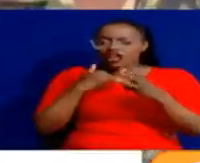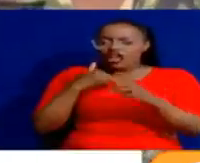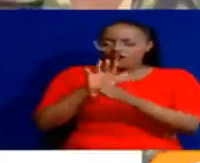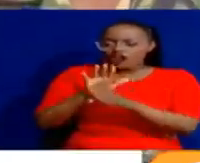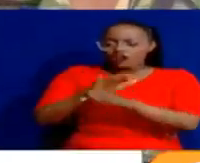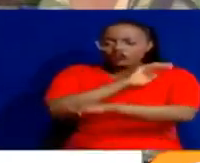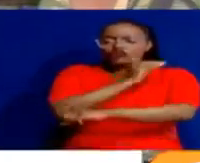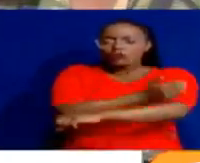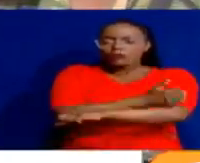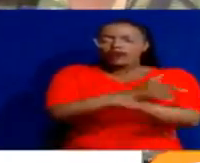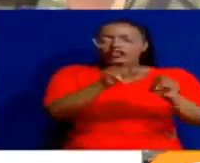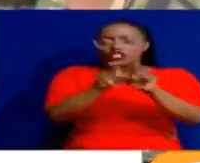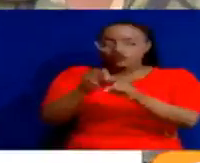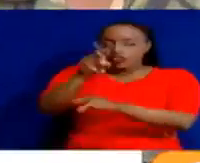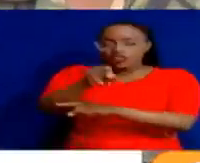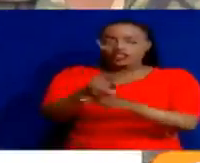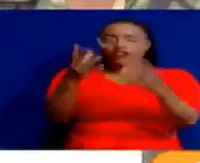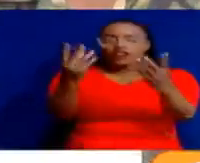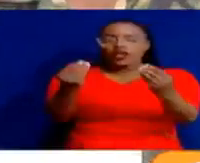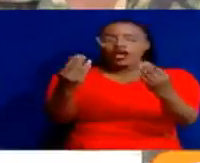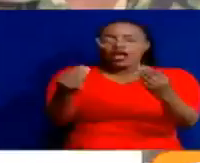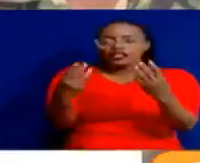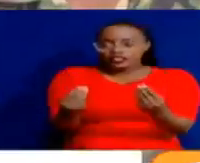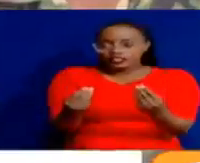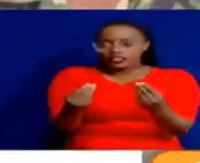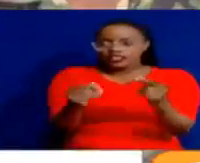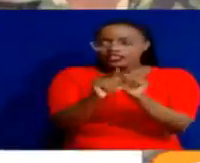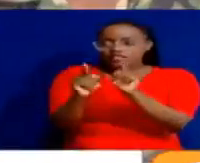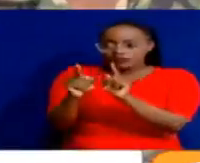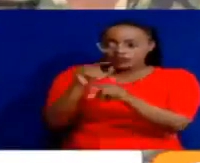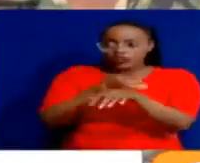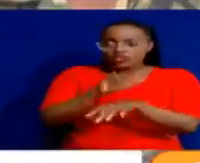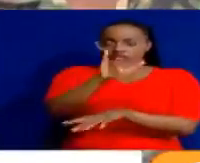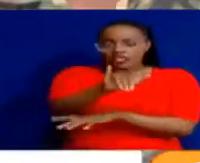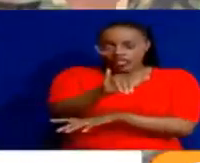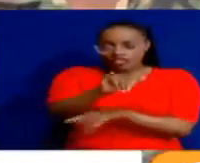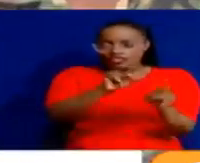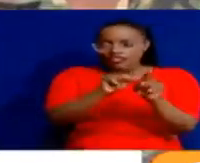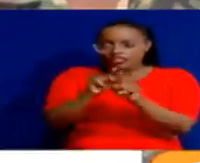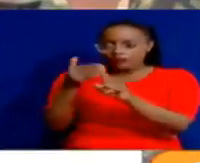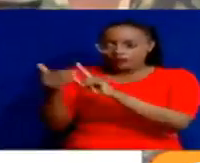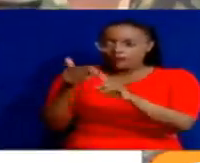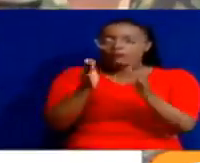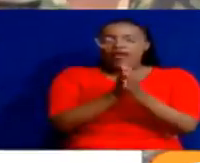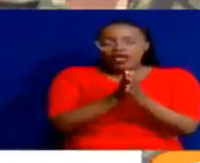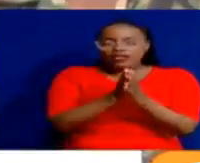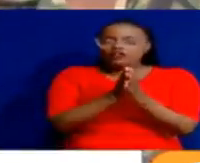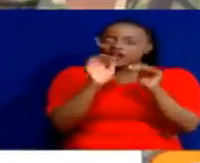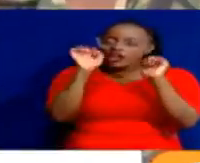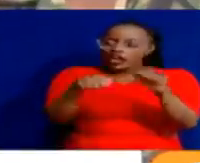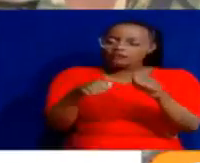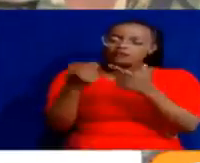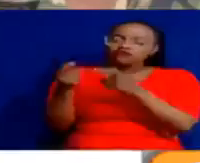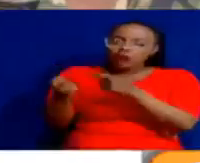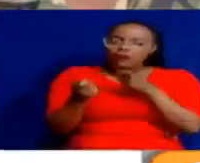mori, na ndio ni warahisi sana kuweza kukumbwa ama kuweza kubebwa na mwito